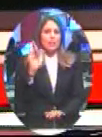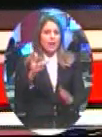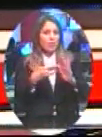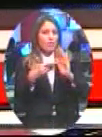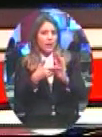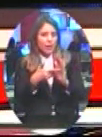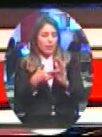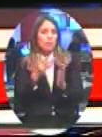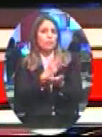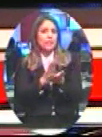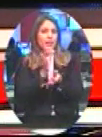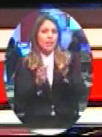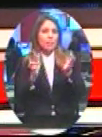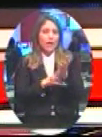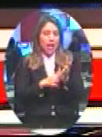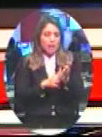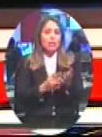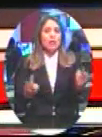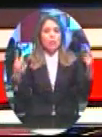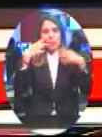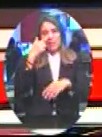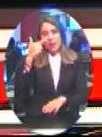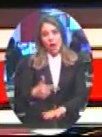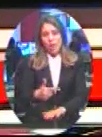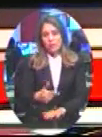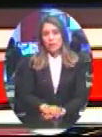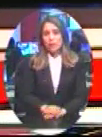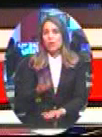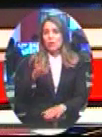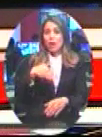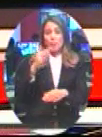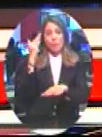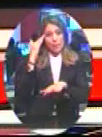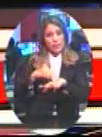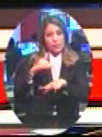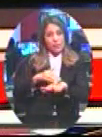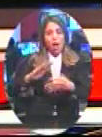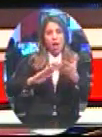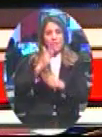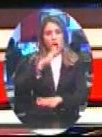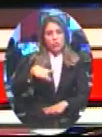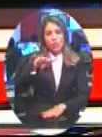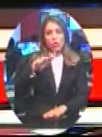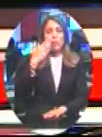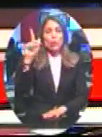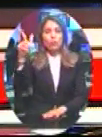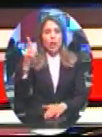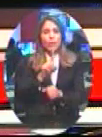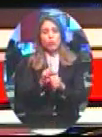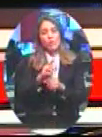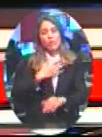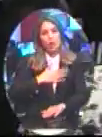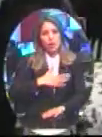הגז. בטקס אחר בבית הנשיא זהיר ריבלין מפני הבערת השטח בירושלים בתקופת החגים. יניר קוזין מביא את הפרטים.